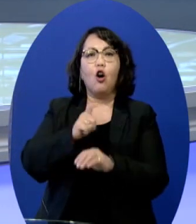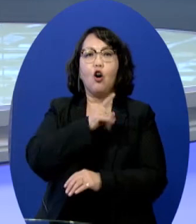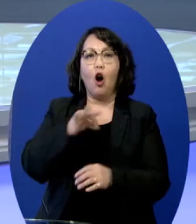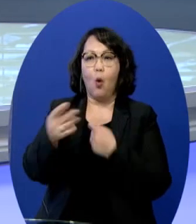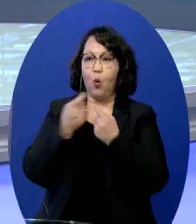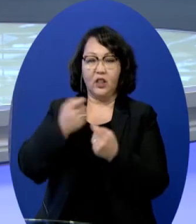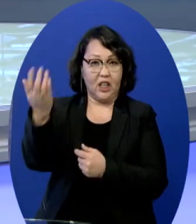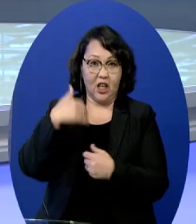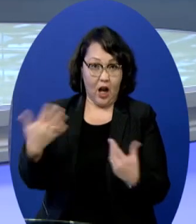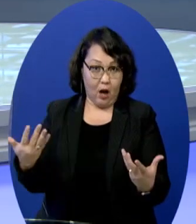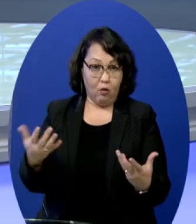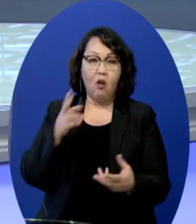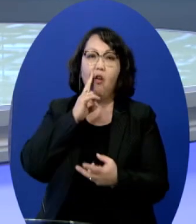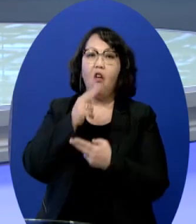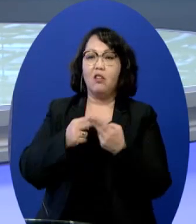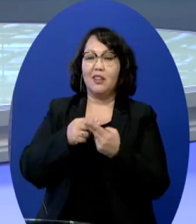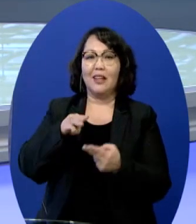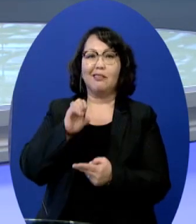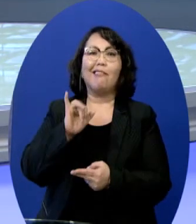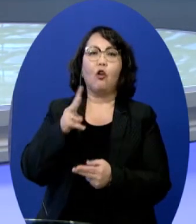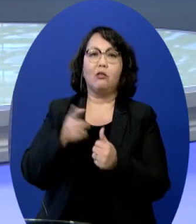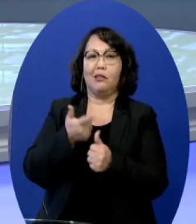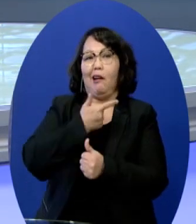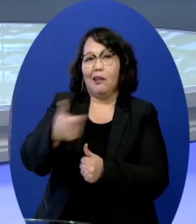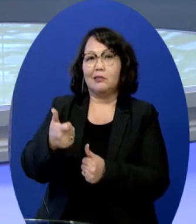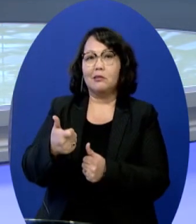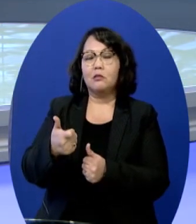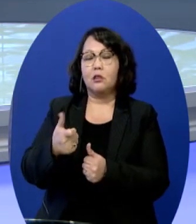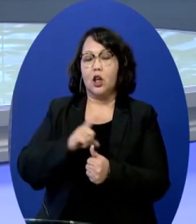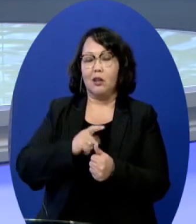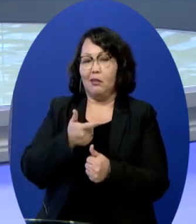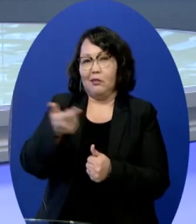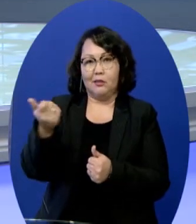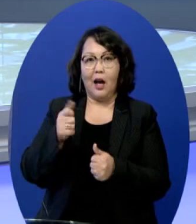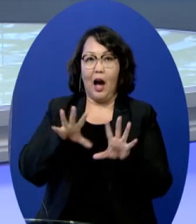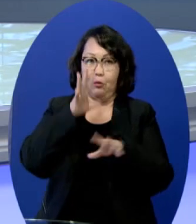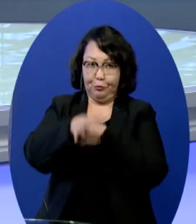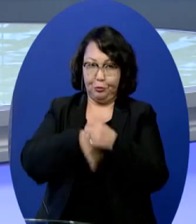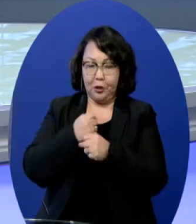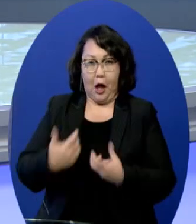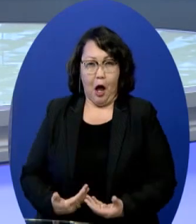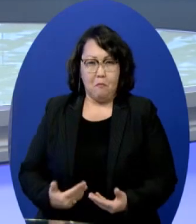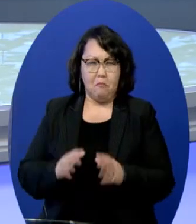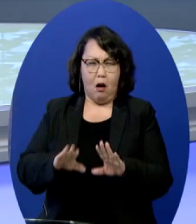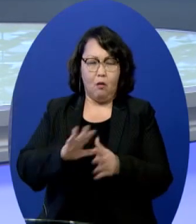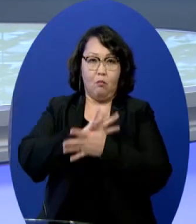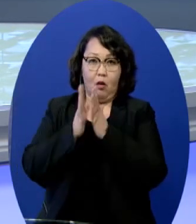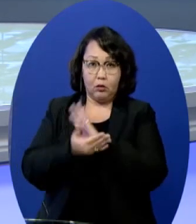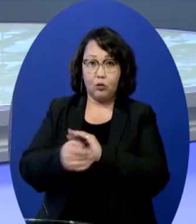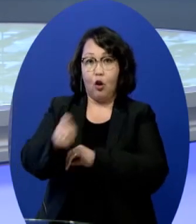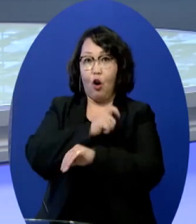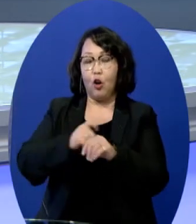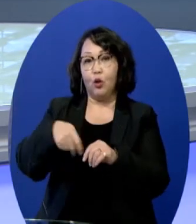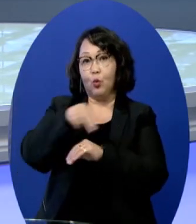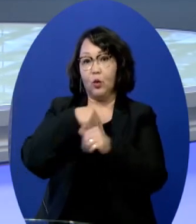гэх шалтгаанаар хүнсний талоноос хасагдсан мөн 10 жил амьдрсан газар нь албажуулж авдаггүйгээд иргэдийн эрх ашиг зөрчигддөг олон